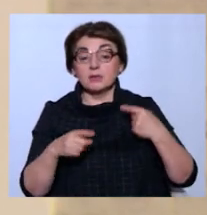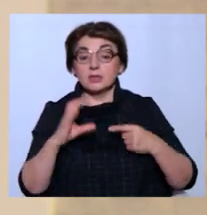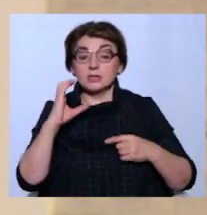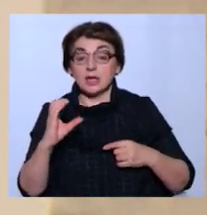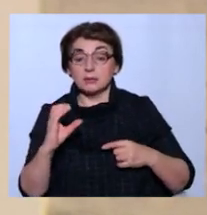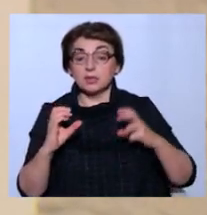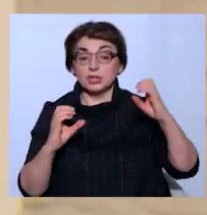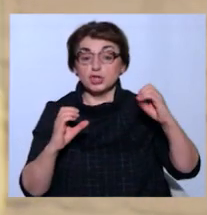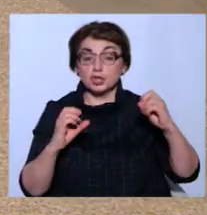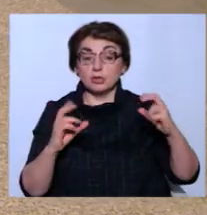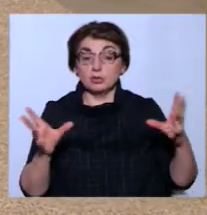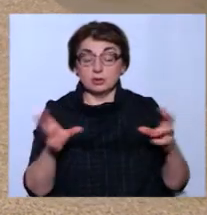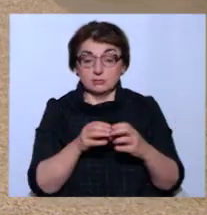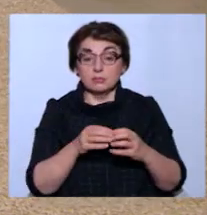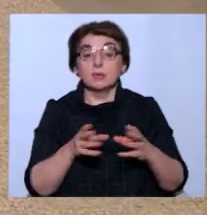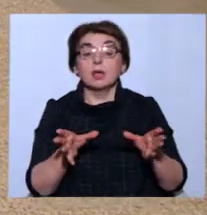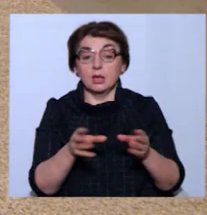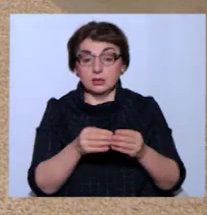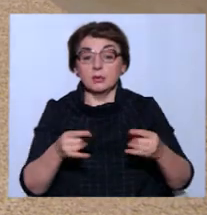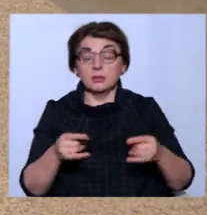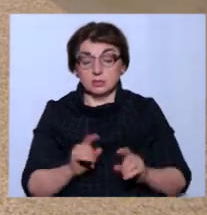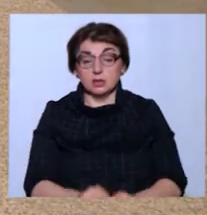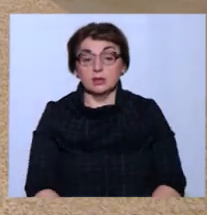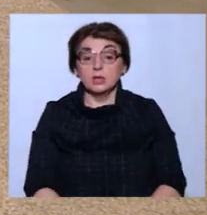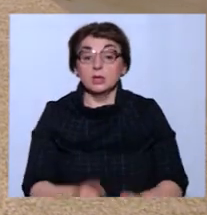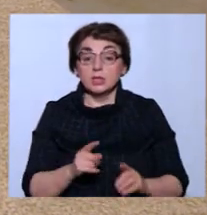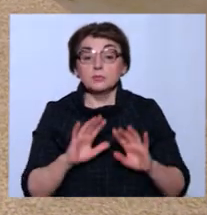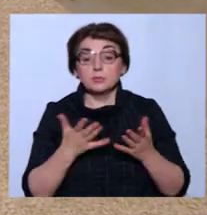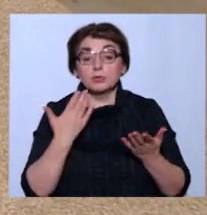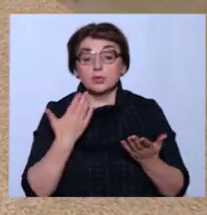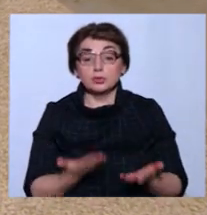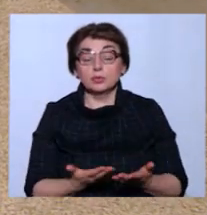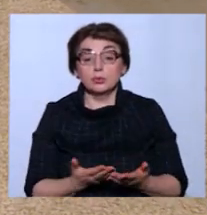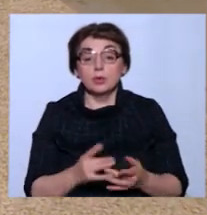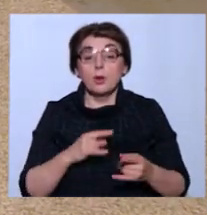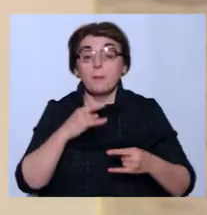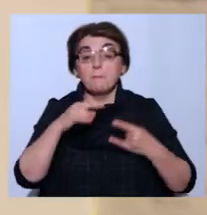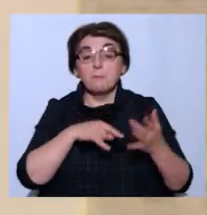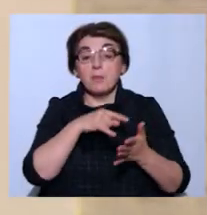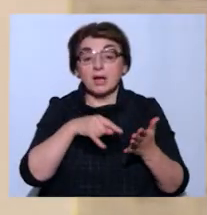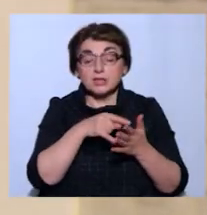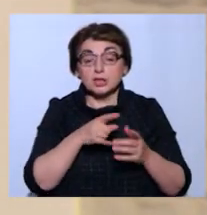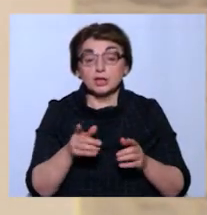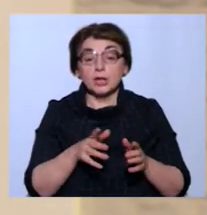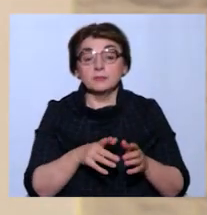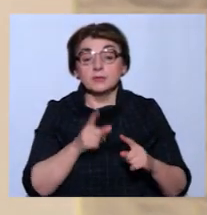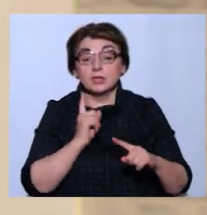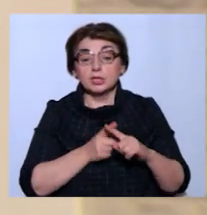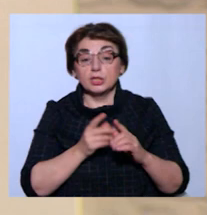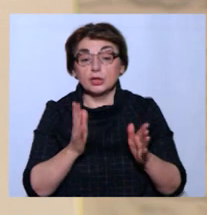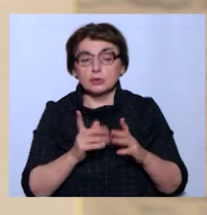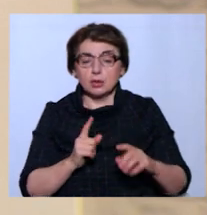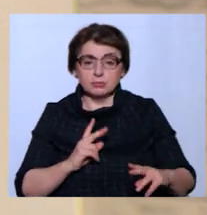მიიზიდავს. მაგრამ თქვენ როგორ ფიქრობთ? იმ შემთხვევაში, თუ მაგნიტსა და რკინას შორის რაიმე დაბრკოლება